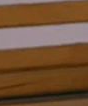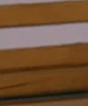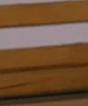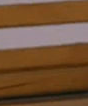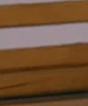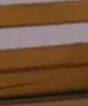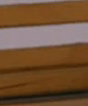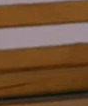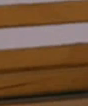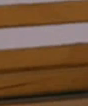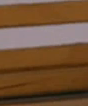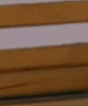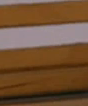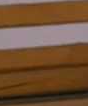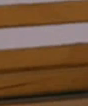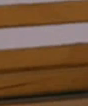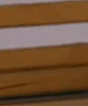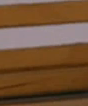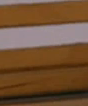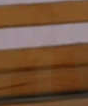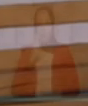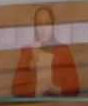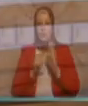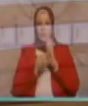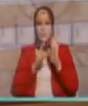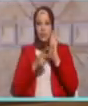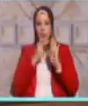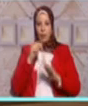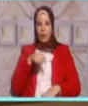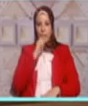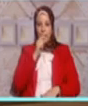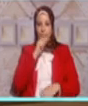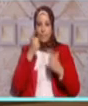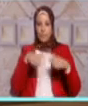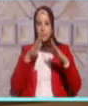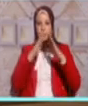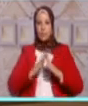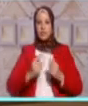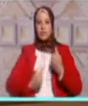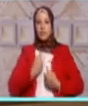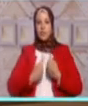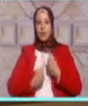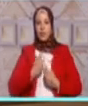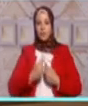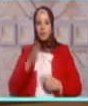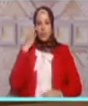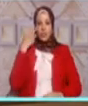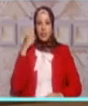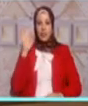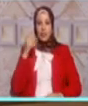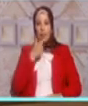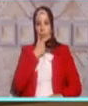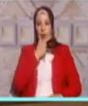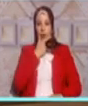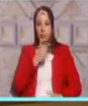هنا مسفير ولكم منا كل التحية. فقرتنا الثانية النهاردة هنتكلم عن مصر الزراعية، هنتكلم عن الذهب الأبيض،